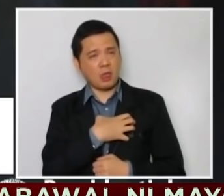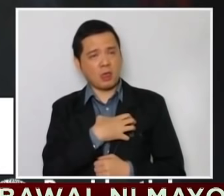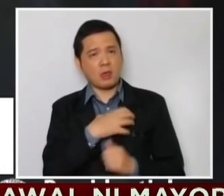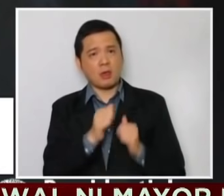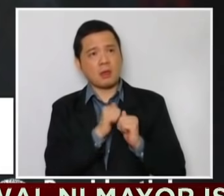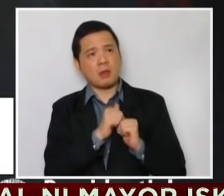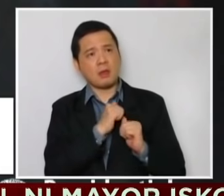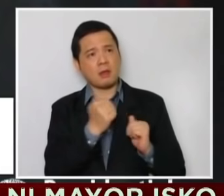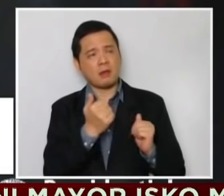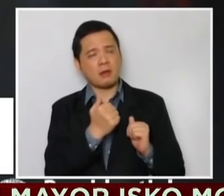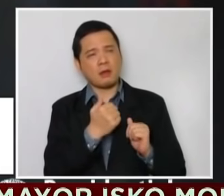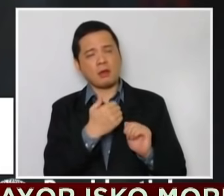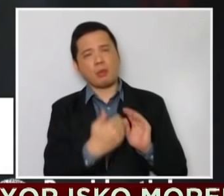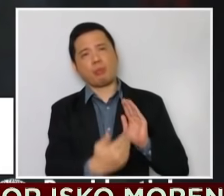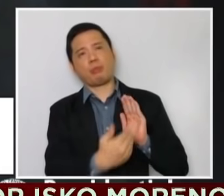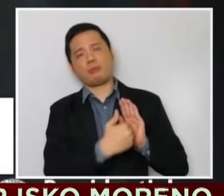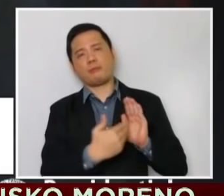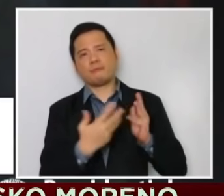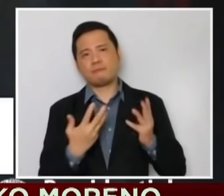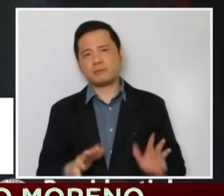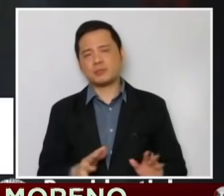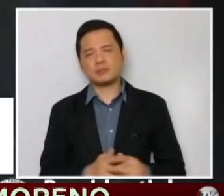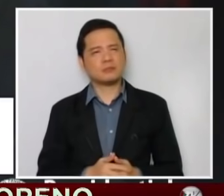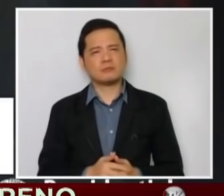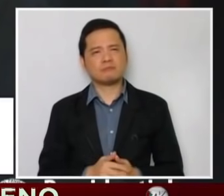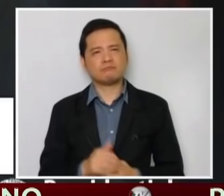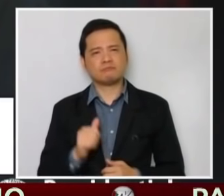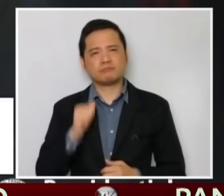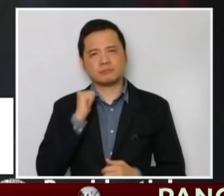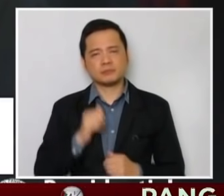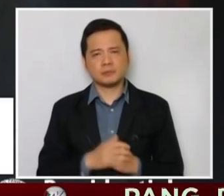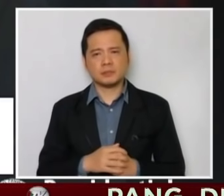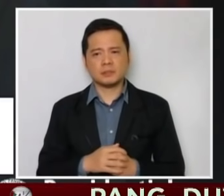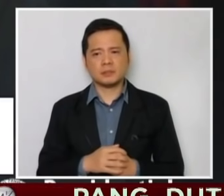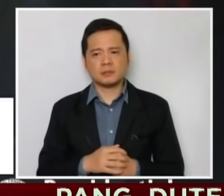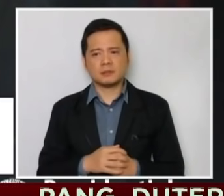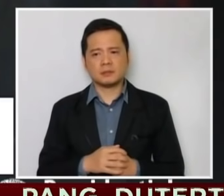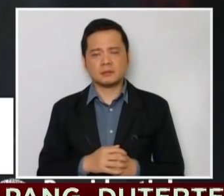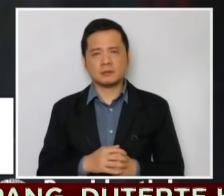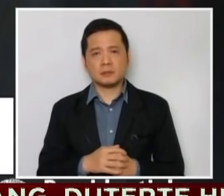na yung ginagawa po nila ngayon, na ngayong nawala po yung kanilang pressure.